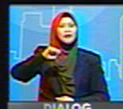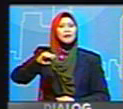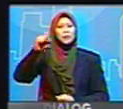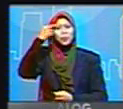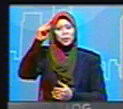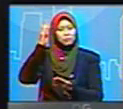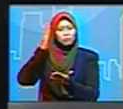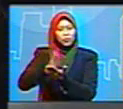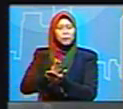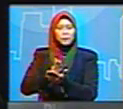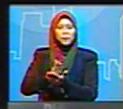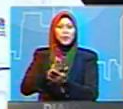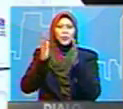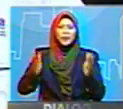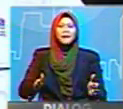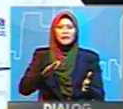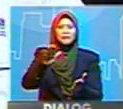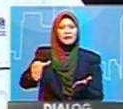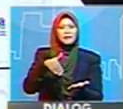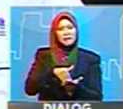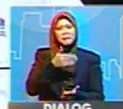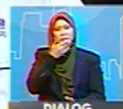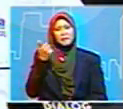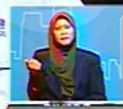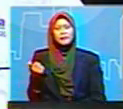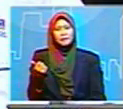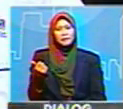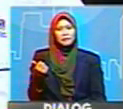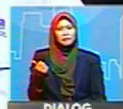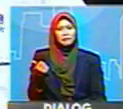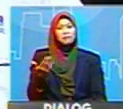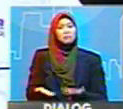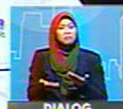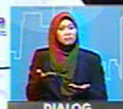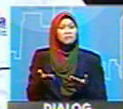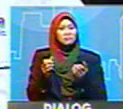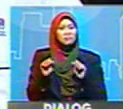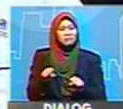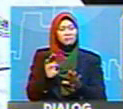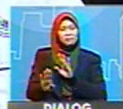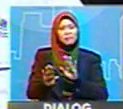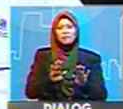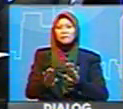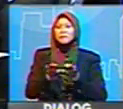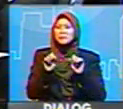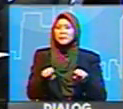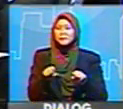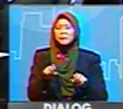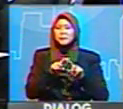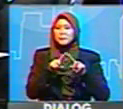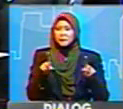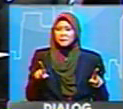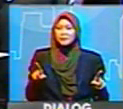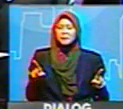orang tengah itu lagi spesifik Datuk Seri boleh kita fikirkan pertimbangkan tapi dari